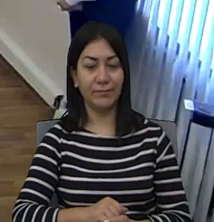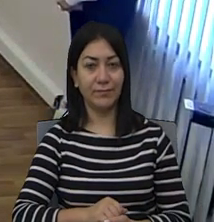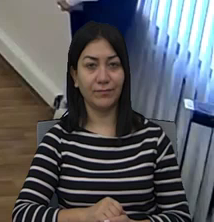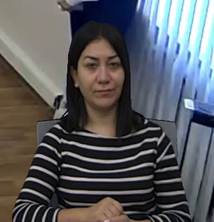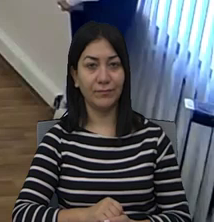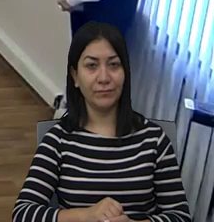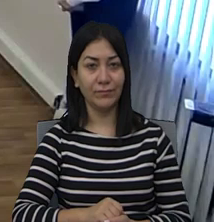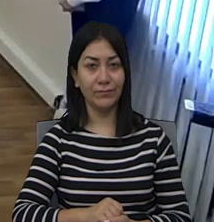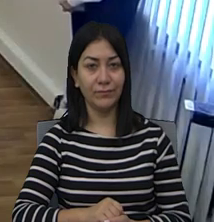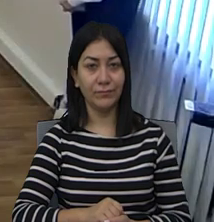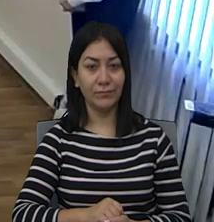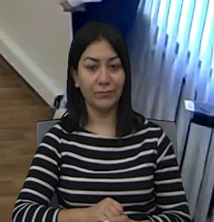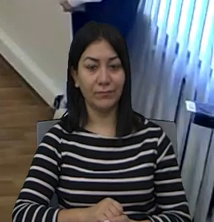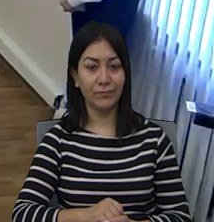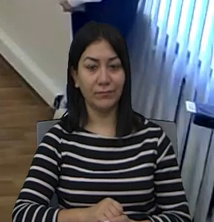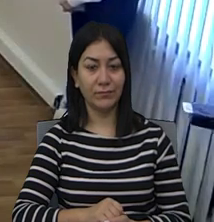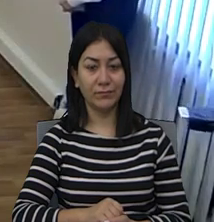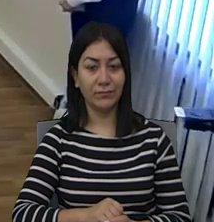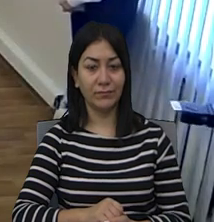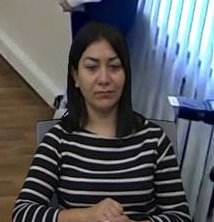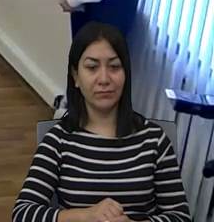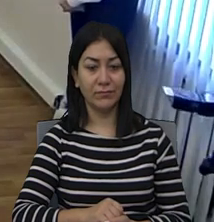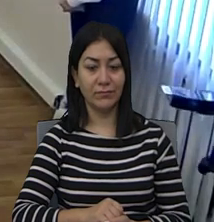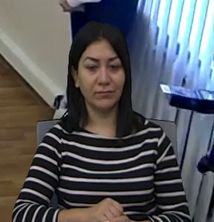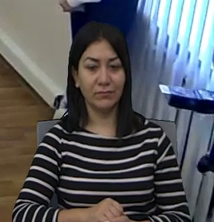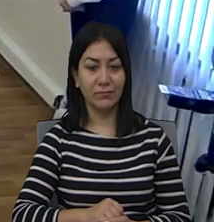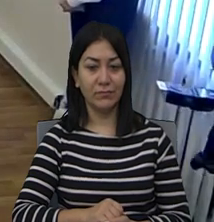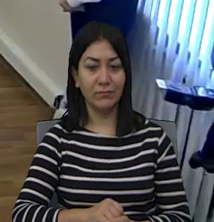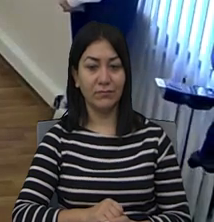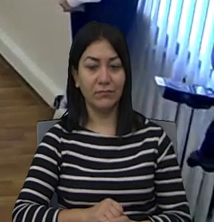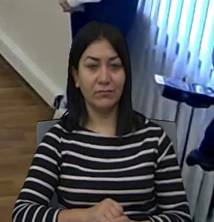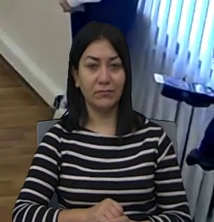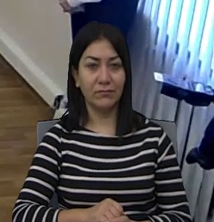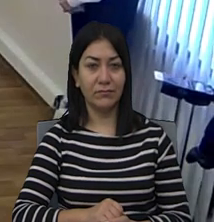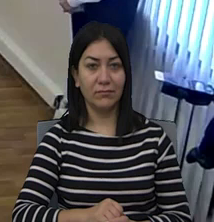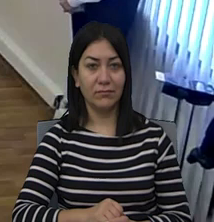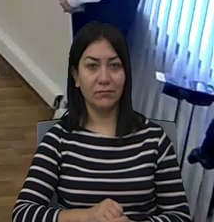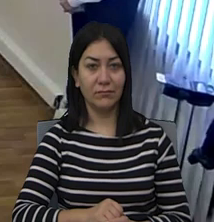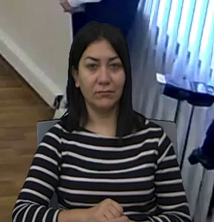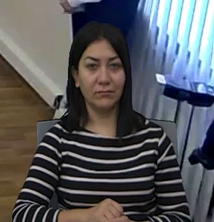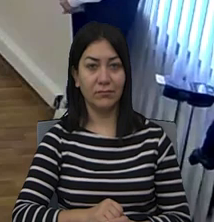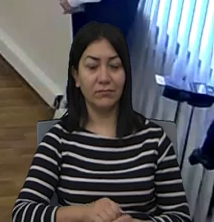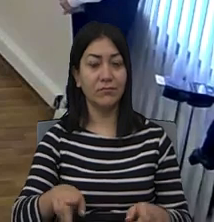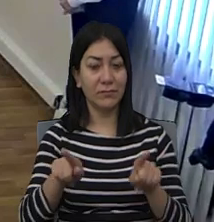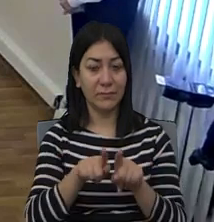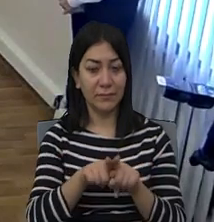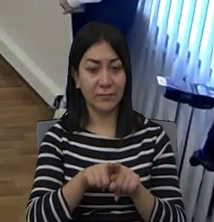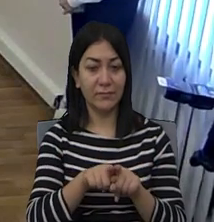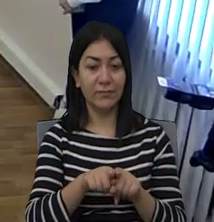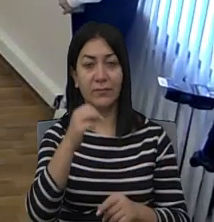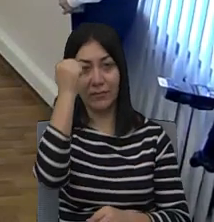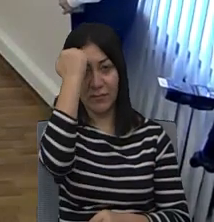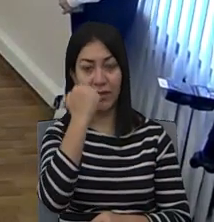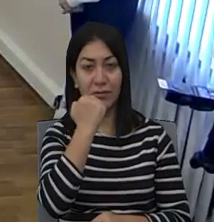in a rather critical area, cybersecurity. Եվ նաև միևնույն ժամանակ իհարկե երախտագիտություն